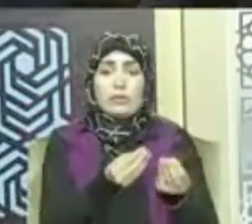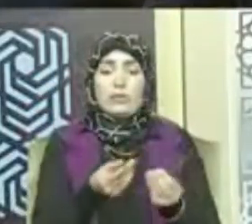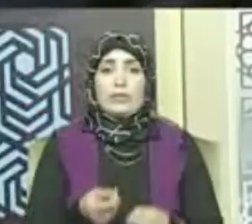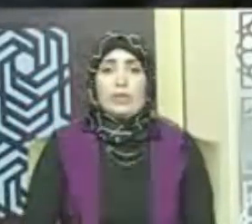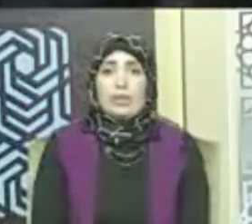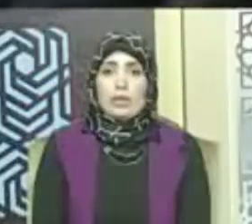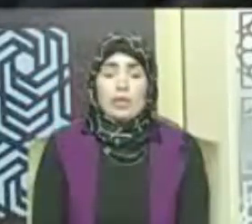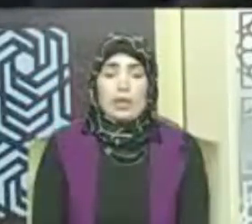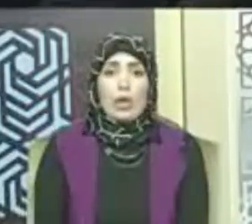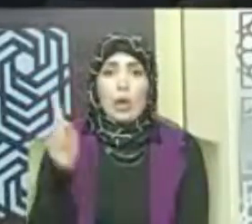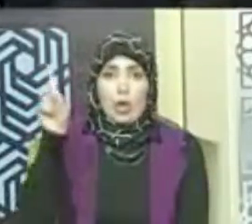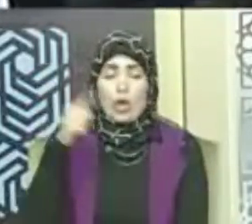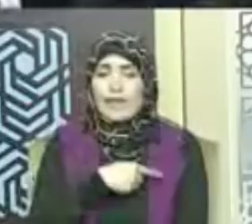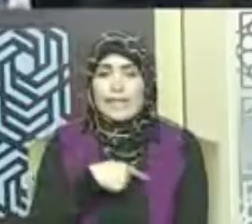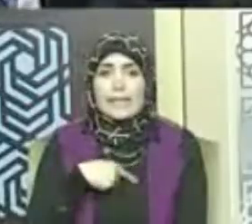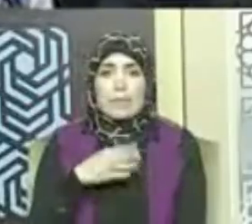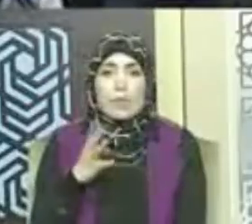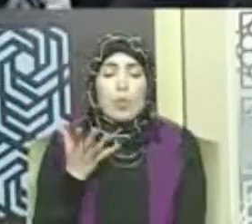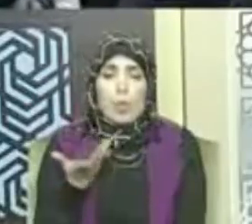وسماه رب العزة